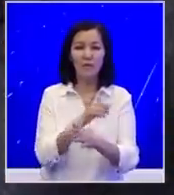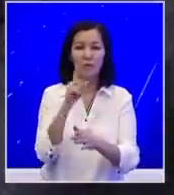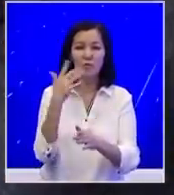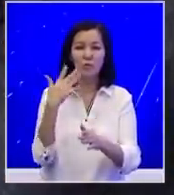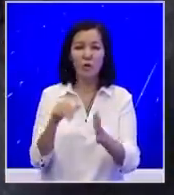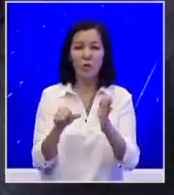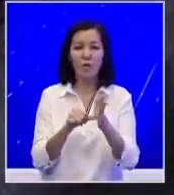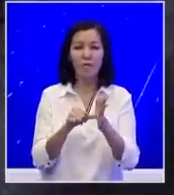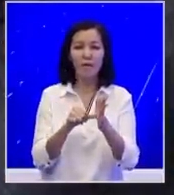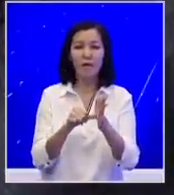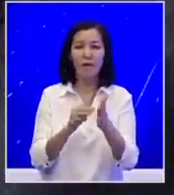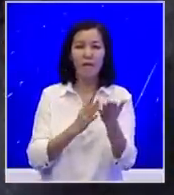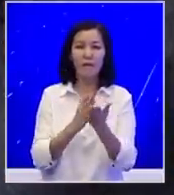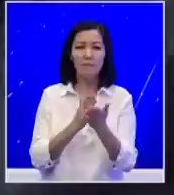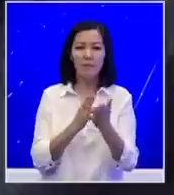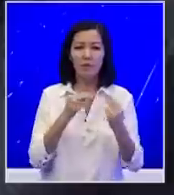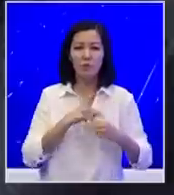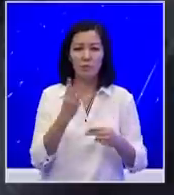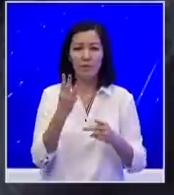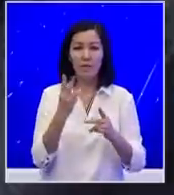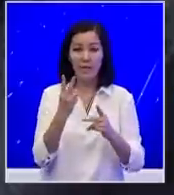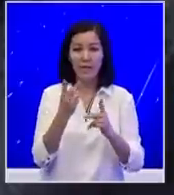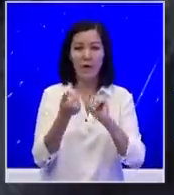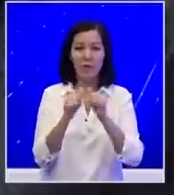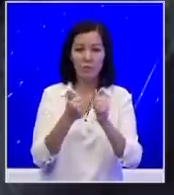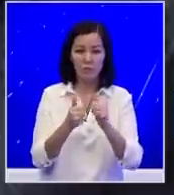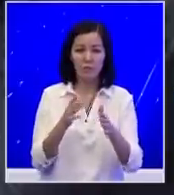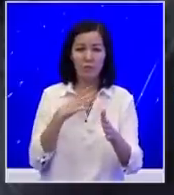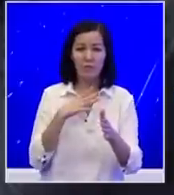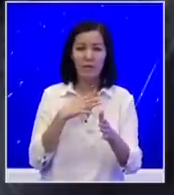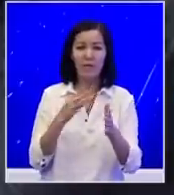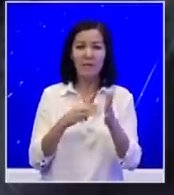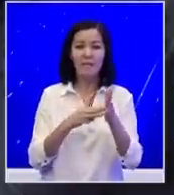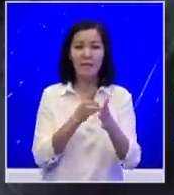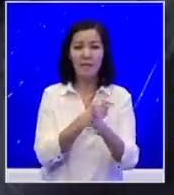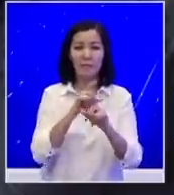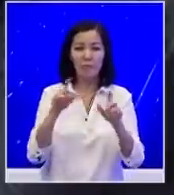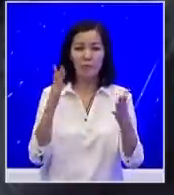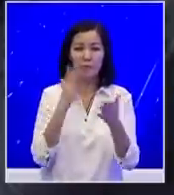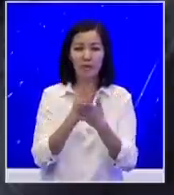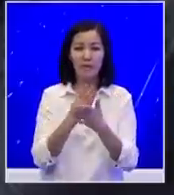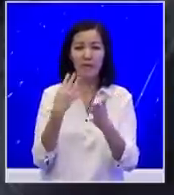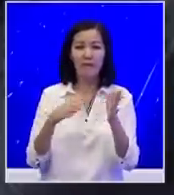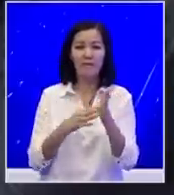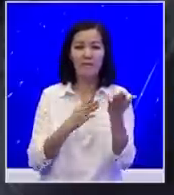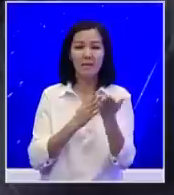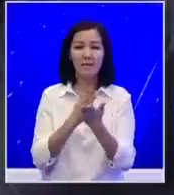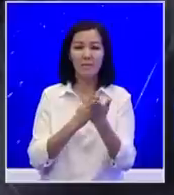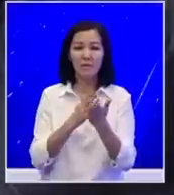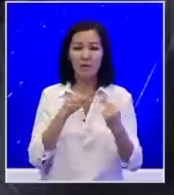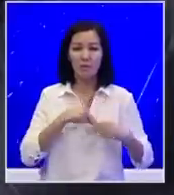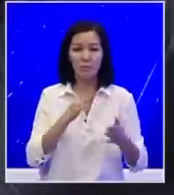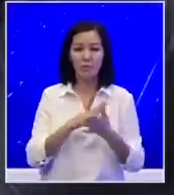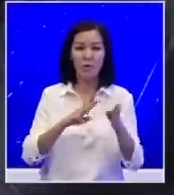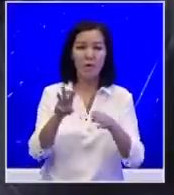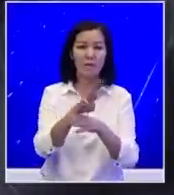жұмыс істеуде, 2 ауысымда. Одан басқа 8, біз айналма жолда 8 пост қойғанымыз уақытша, онда 48 қызметкер жұмыс істеуде.